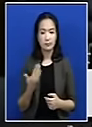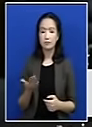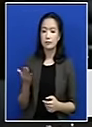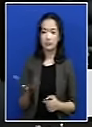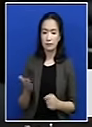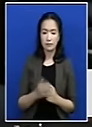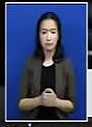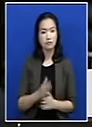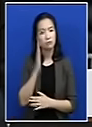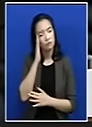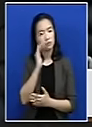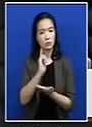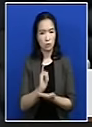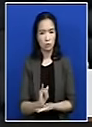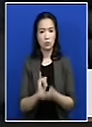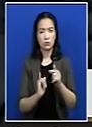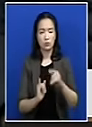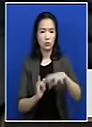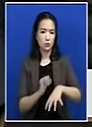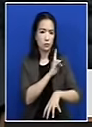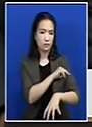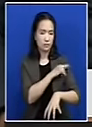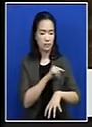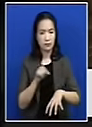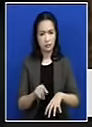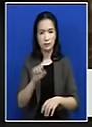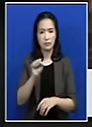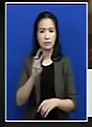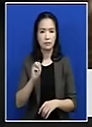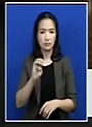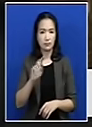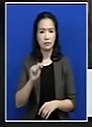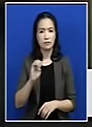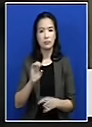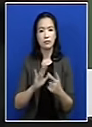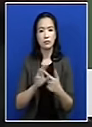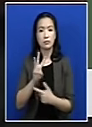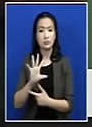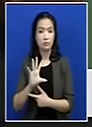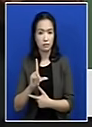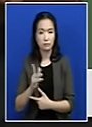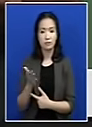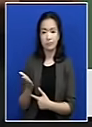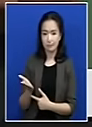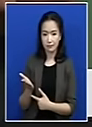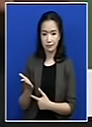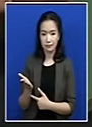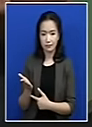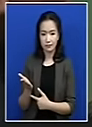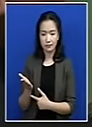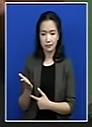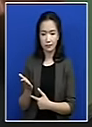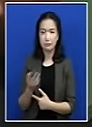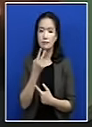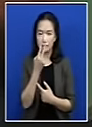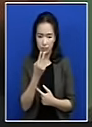พซึ่งตอนนี้ก็นอนรักษาอาการบาดเจ็บอยู่ที่โรงพยาบาลสมิติเวชค่ะ ครับซึ่งคุณเจนภพคือคนที่ปรากฏ